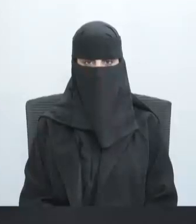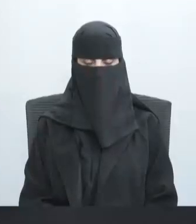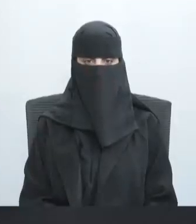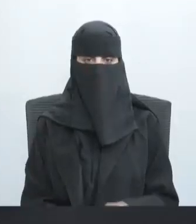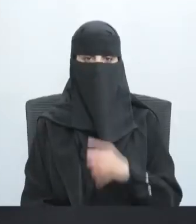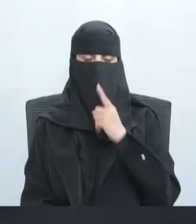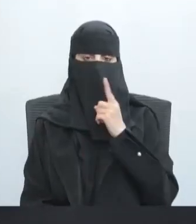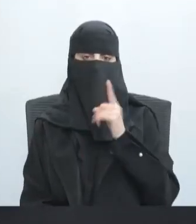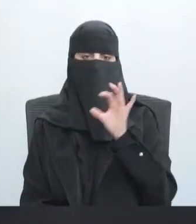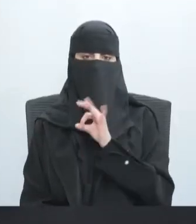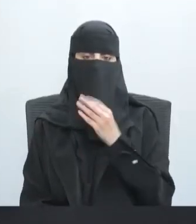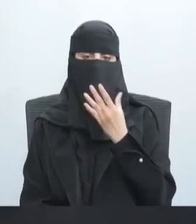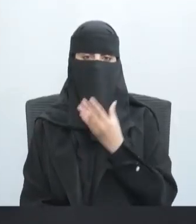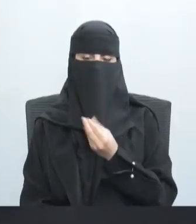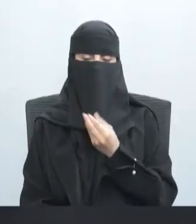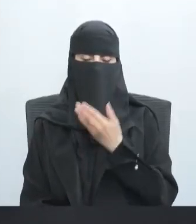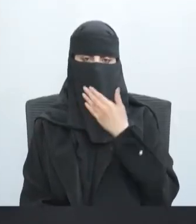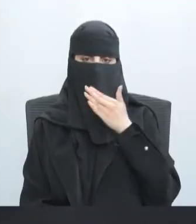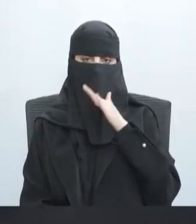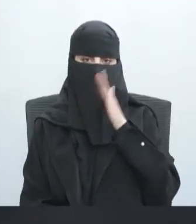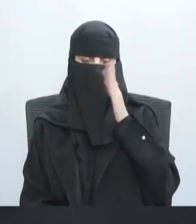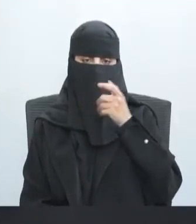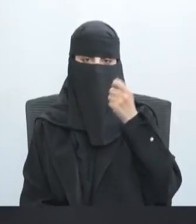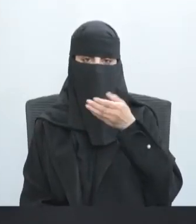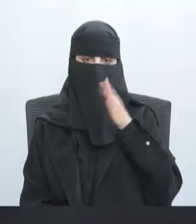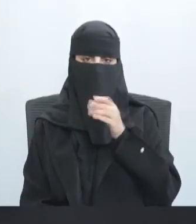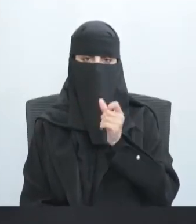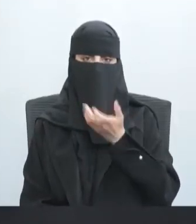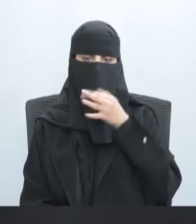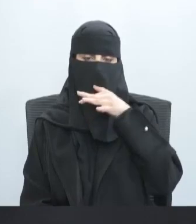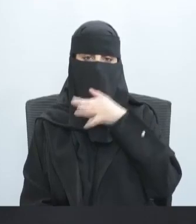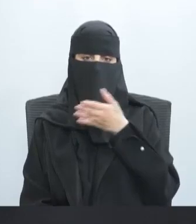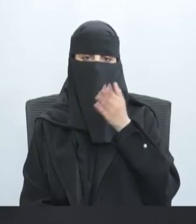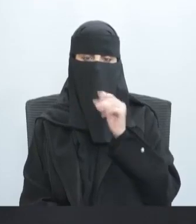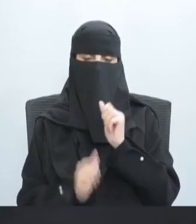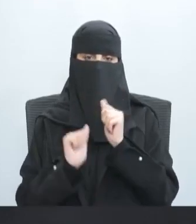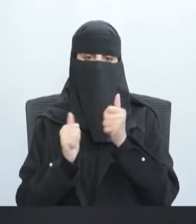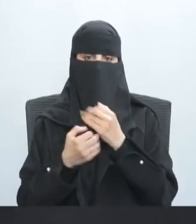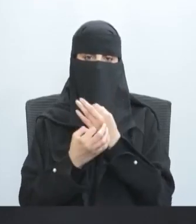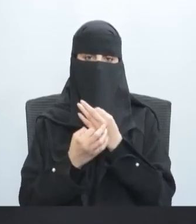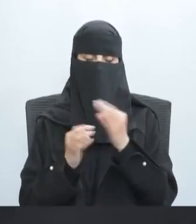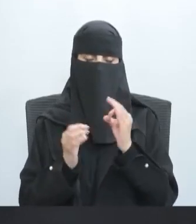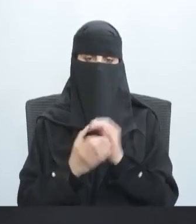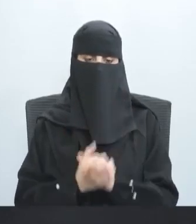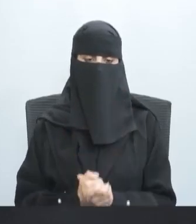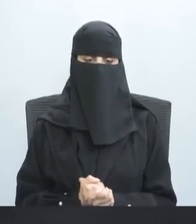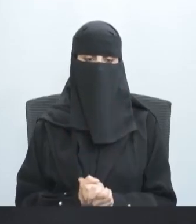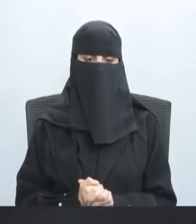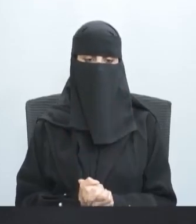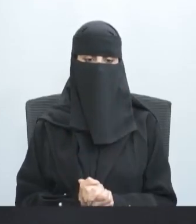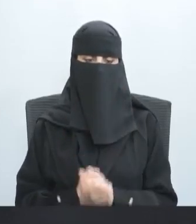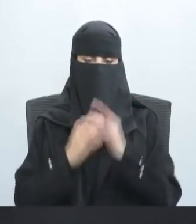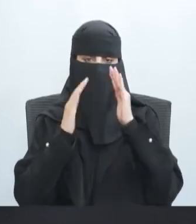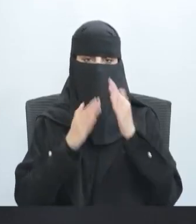بسم الله الرحمن الرحيم الحمد لله رب العالمين والصلاه والسلام على سيدنا ونبينا محمد عليه افضل الصلاه وازكى